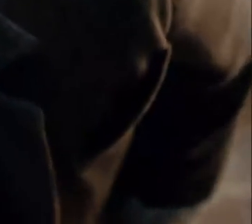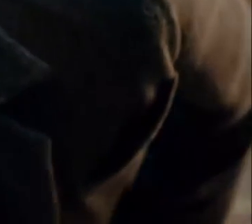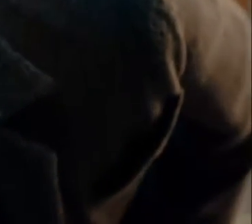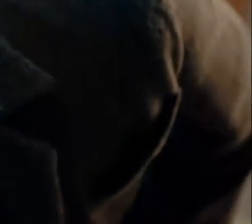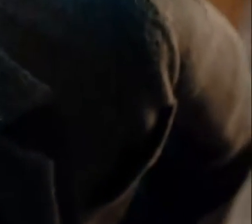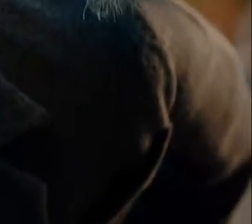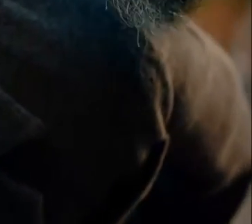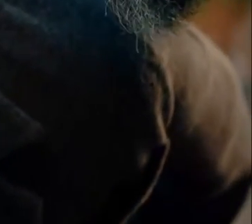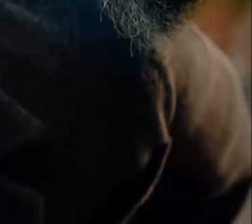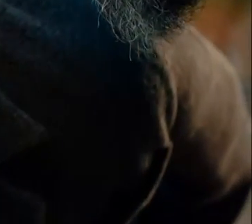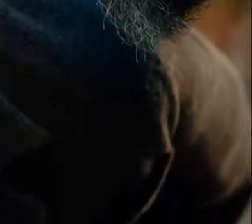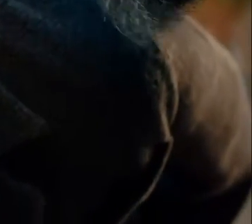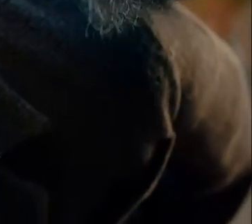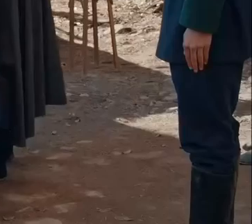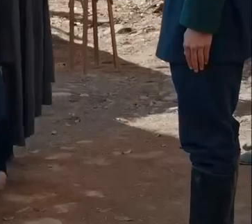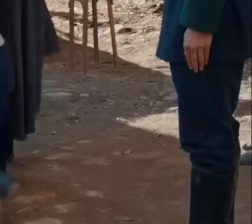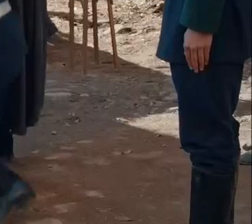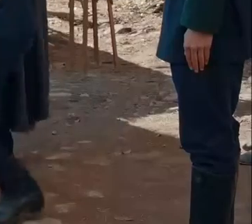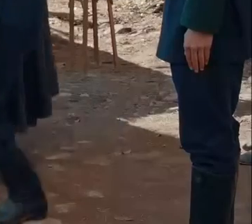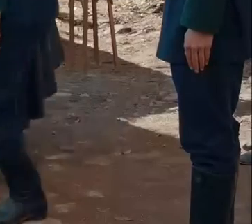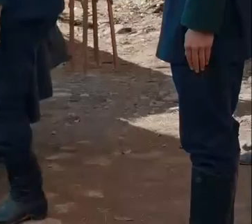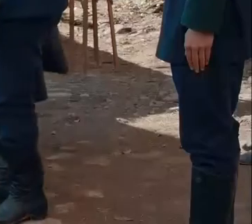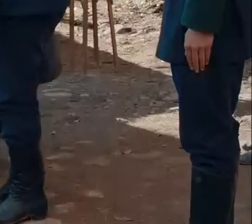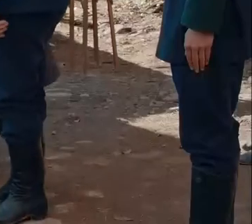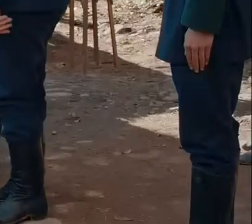getirdi. Kemiklerini kır.